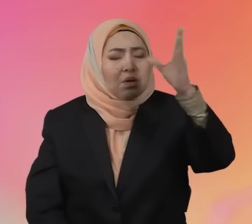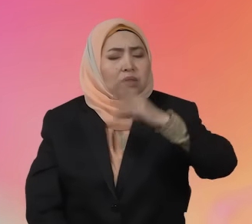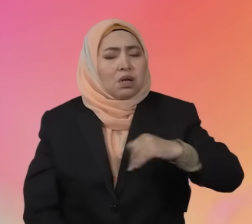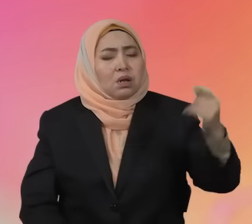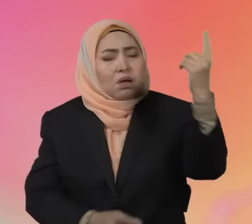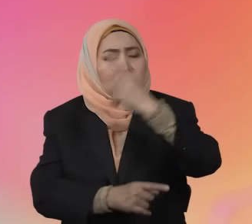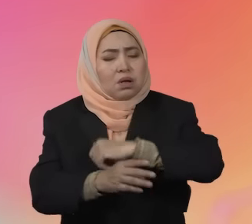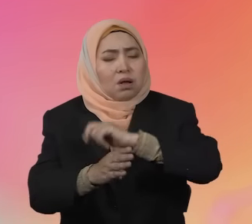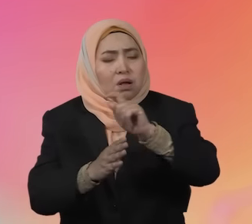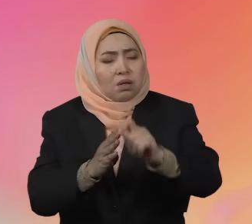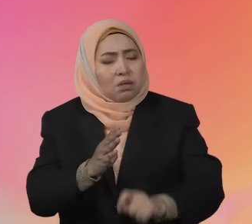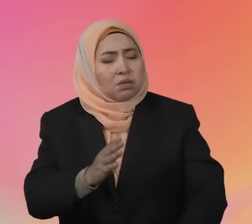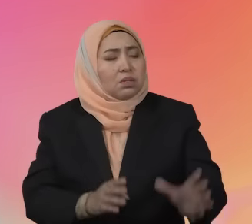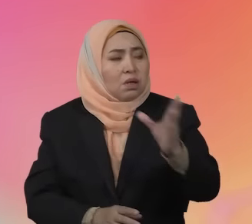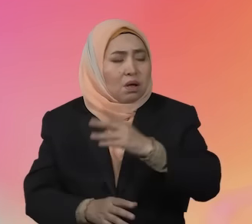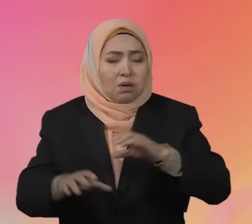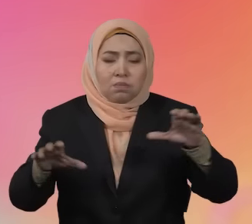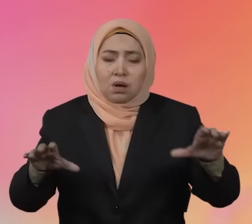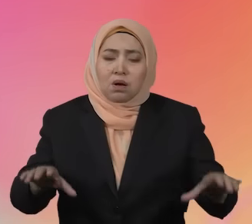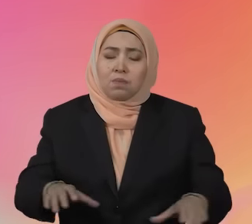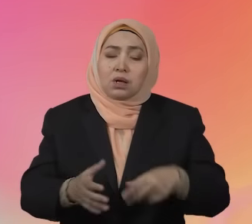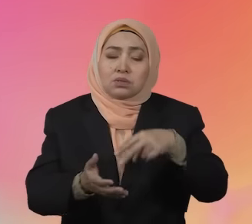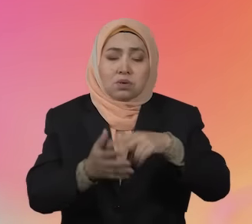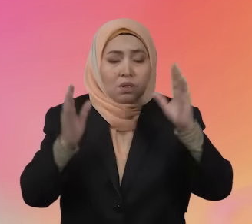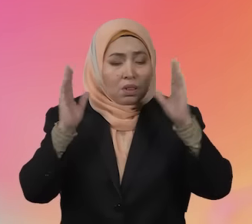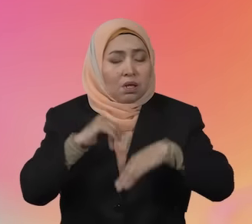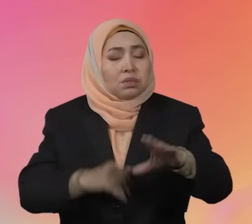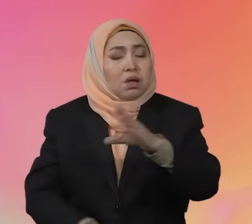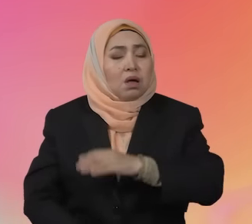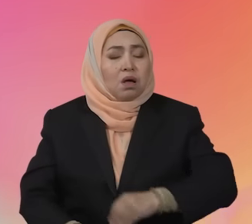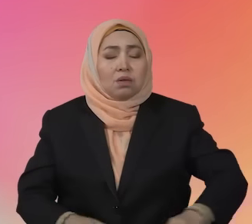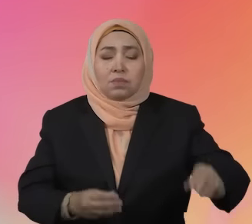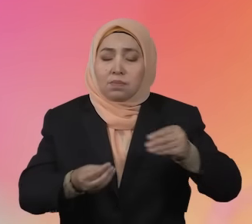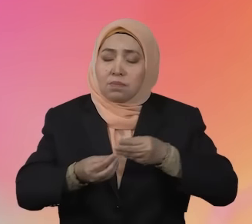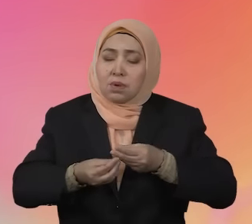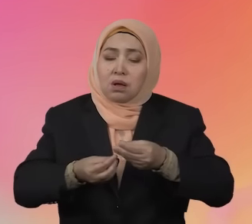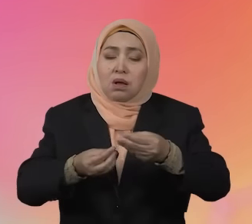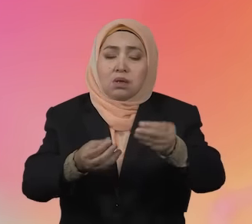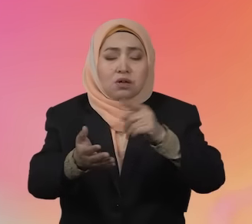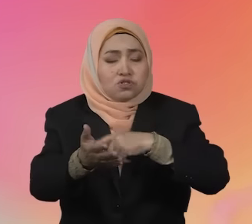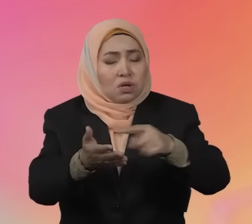بِاللَّهِ وَالْيَوْمِ الْآخِرِ وَأَقَامَ